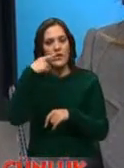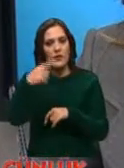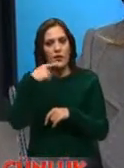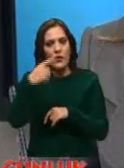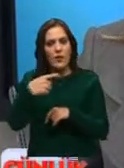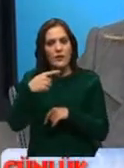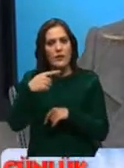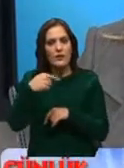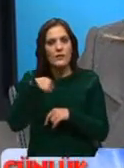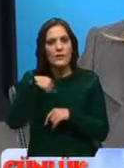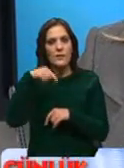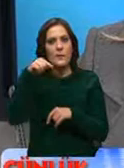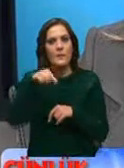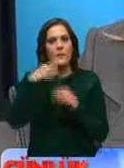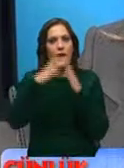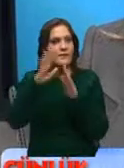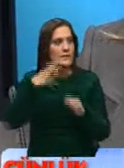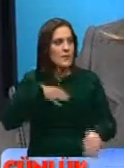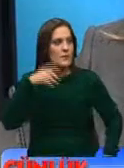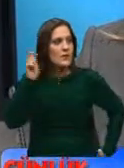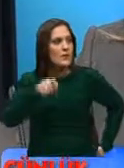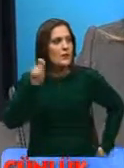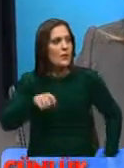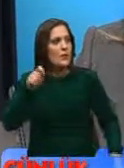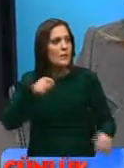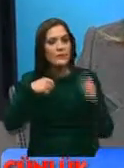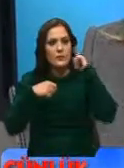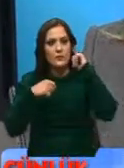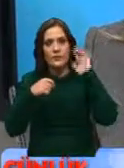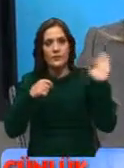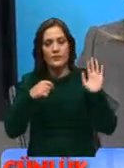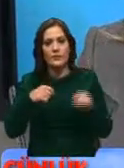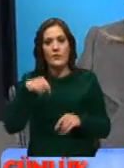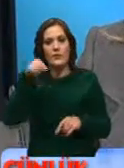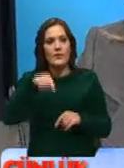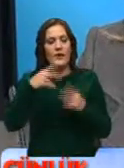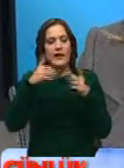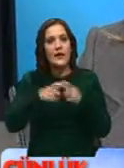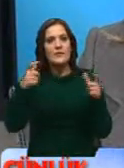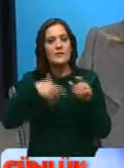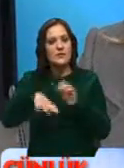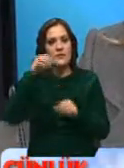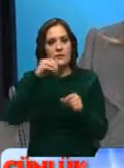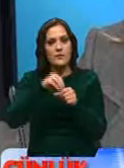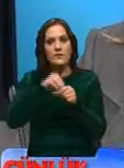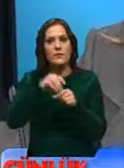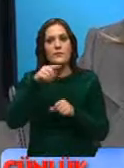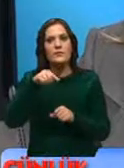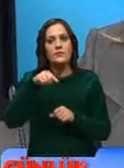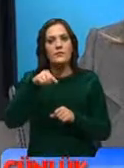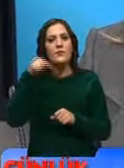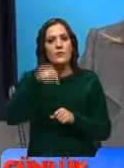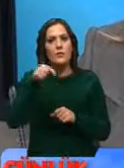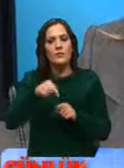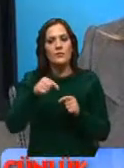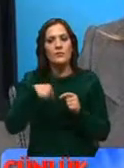Teknokent 282 firmaya ev sahipliği yapıyor. Aynı zamanda ODTÜ aslında Türkiye'de girişimciliği yaygınlaştırmak için de pek çok program yürütüyor